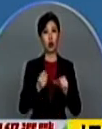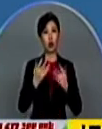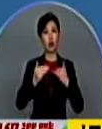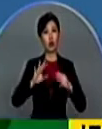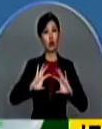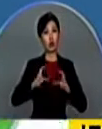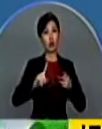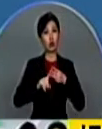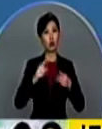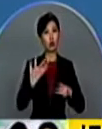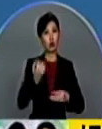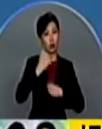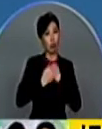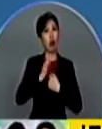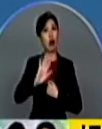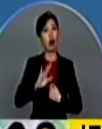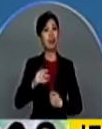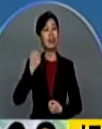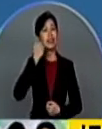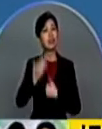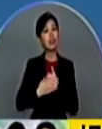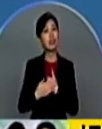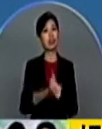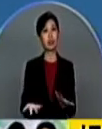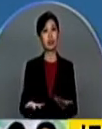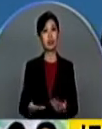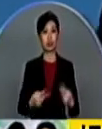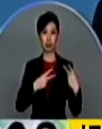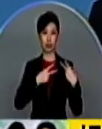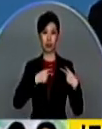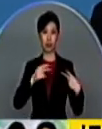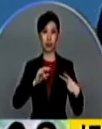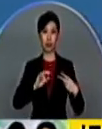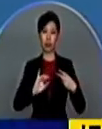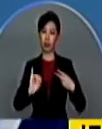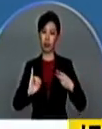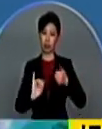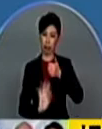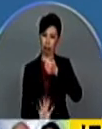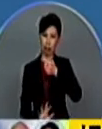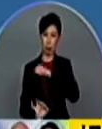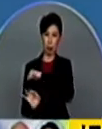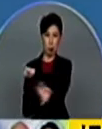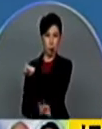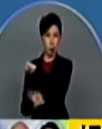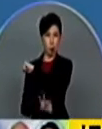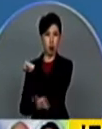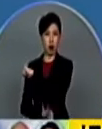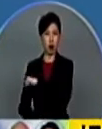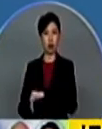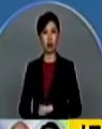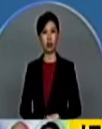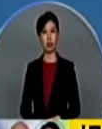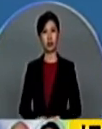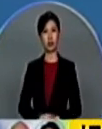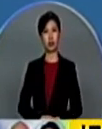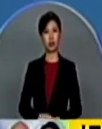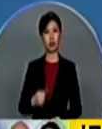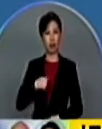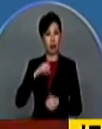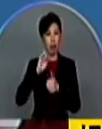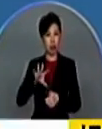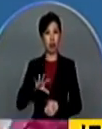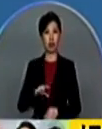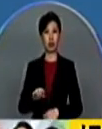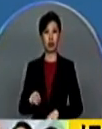国主权，谁来维护？蔡英文总统旁边一大堆贪官污吏，比贪污更严重是什么？我告诉各